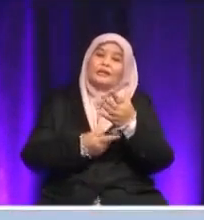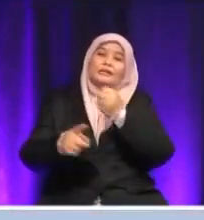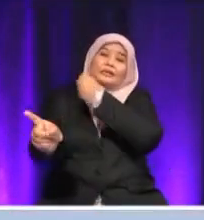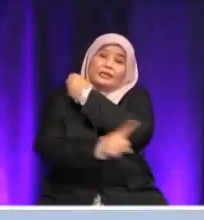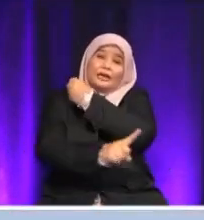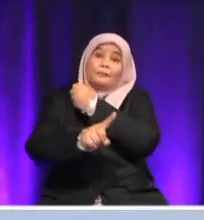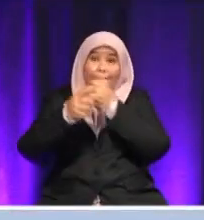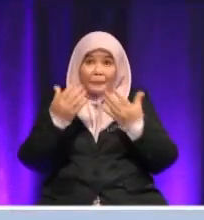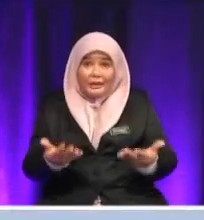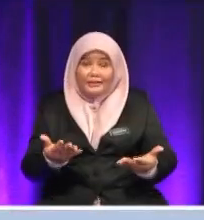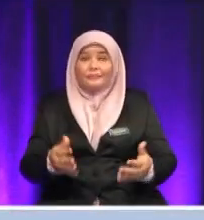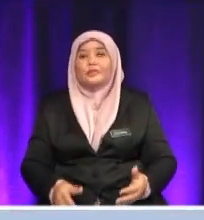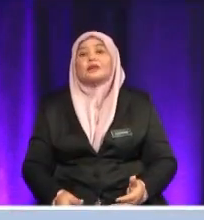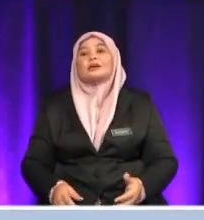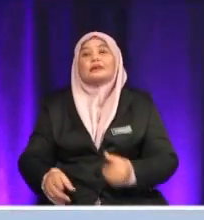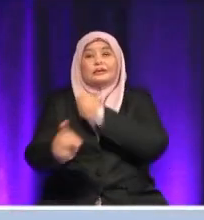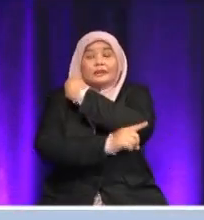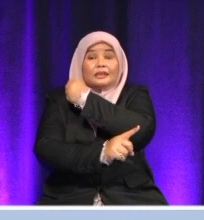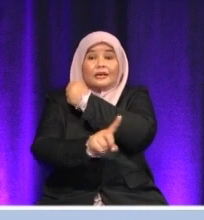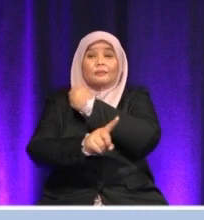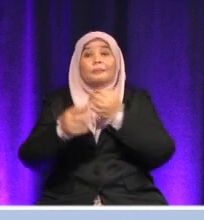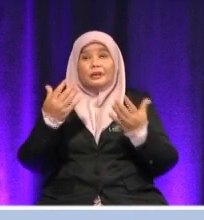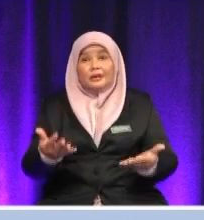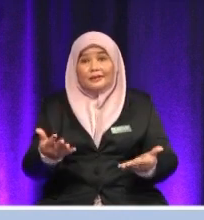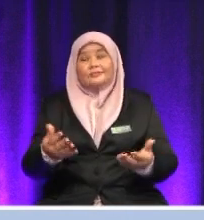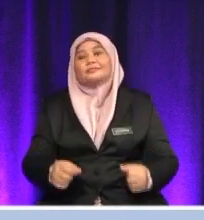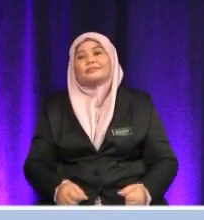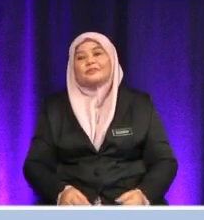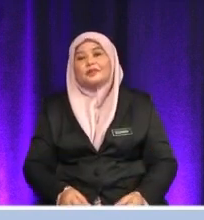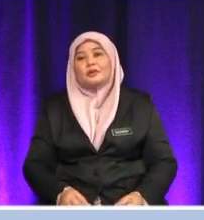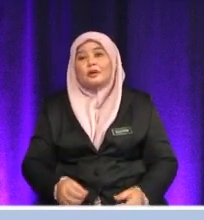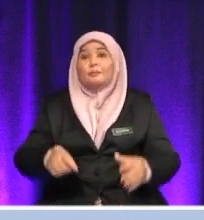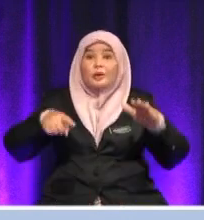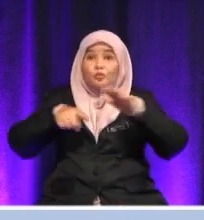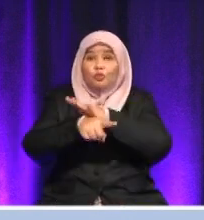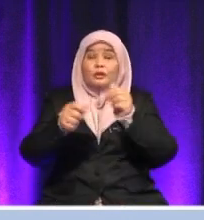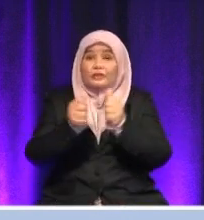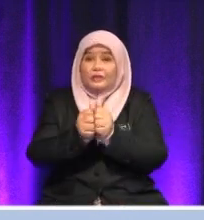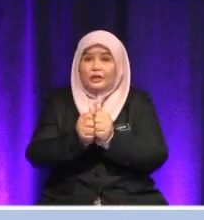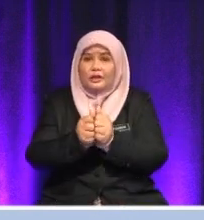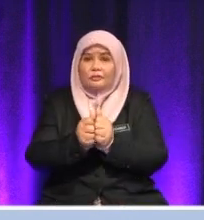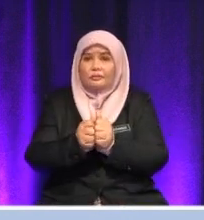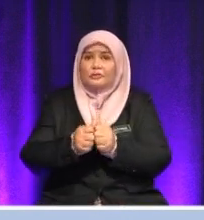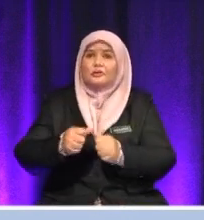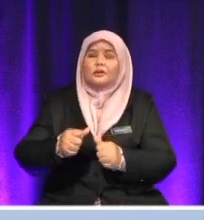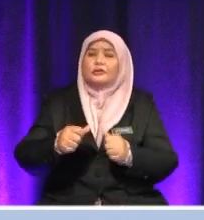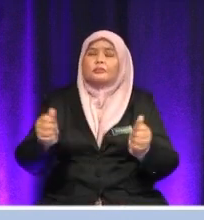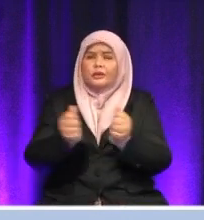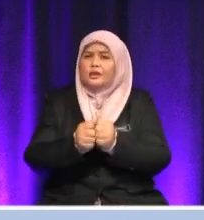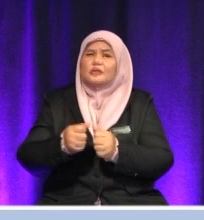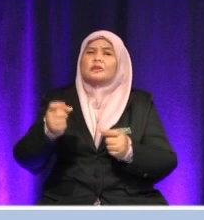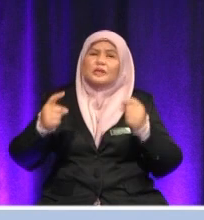berat? Okey, diat berat ni Hakim dan semua calon yang ada ialah membunuh dengan sengaja, dan yang kedua kalau